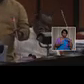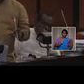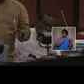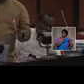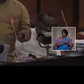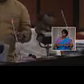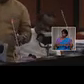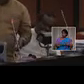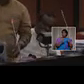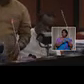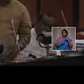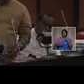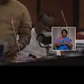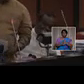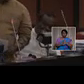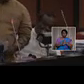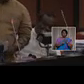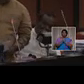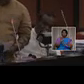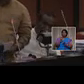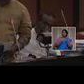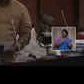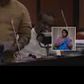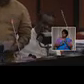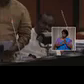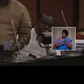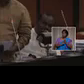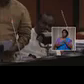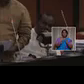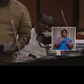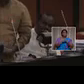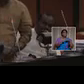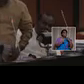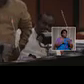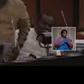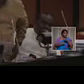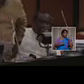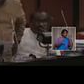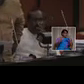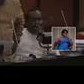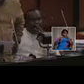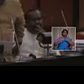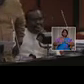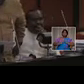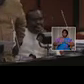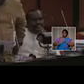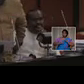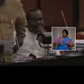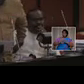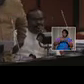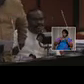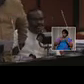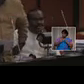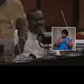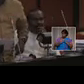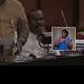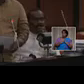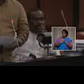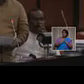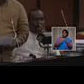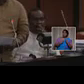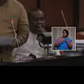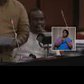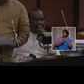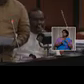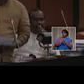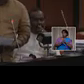அவர்களுக்கு பின்னால் உரையாற்றுவதையிட்டும் மகிழ்ச்சி அடைகின்றேன். ஜனாதிபதியினுடைய கொள்கை பிரகடன உரையில்